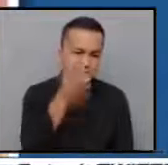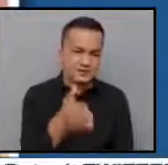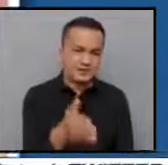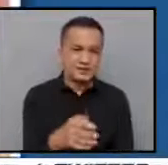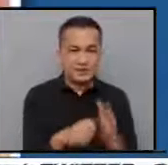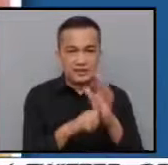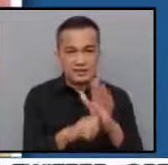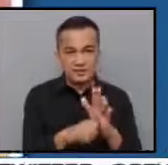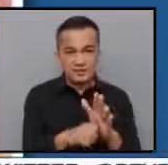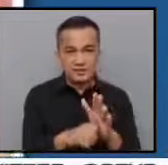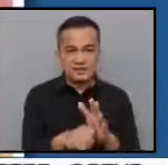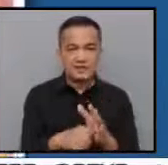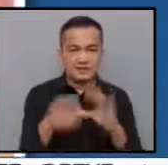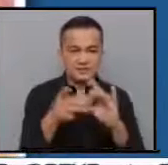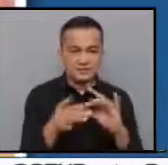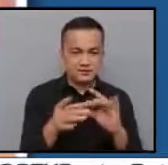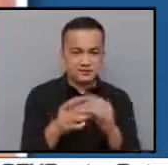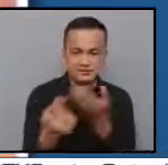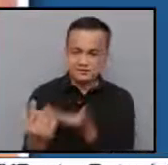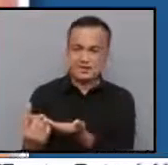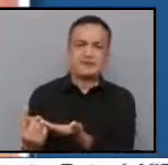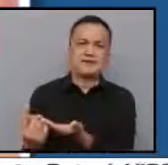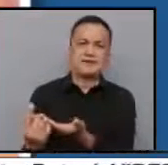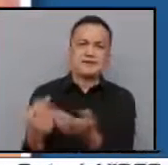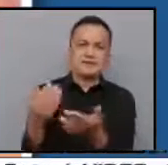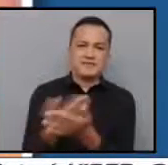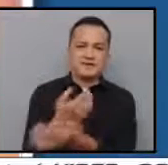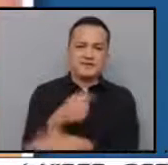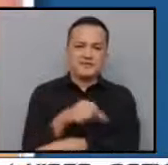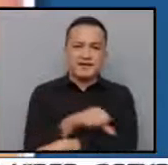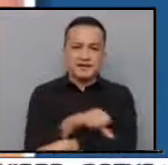ang istorya ng bagong-bagong architect at